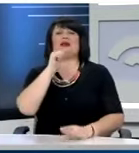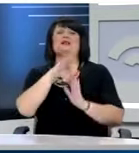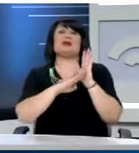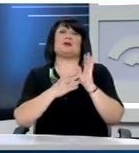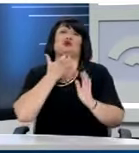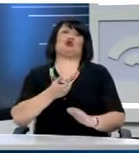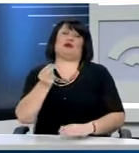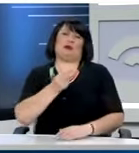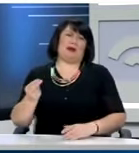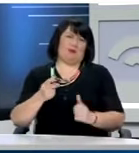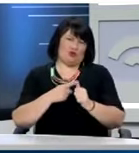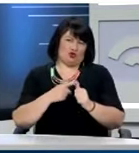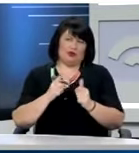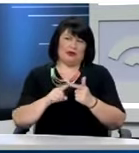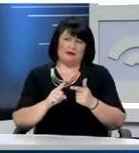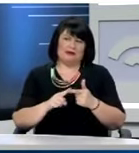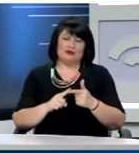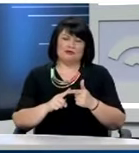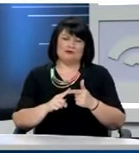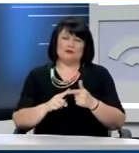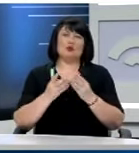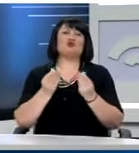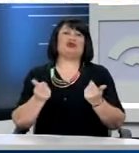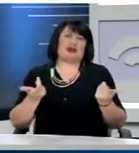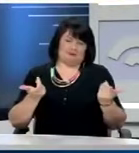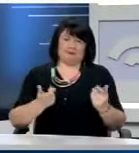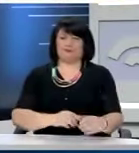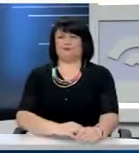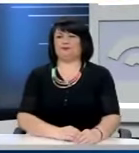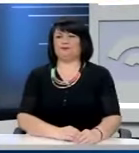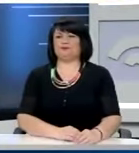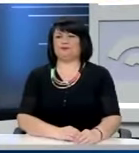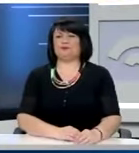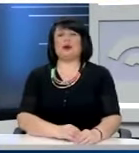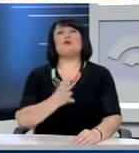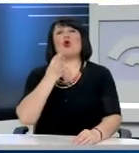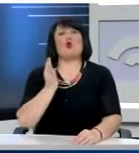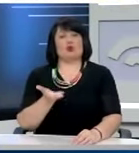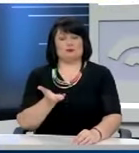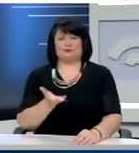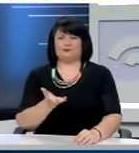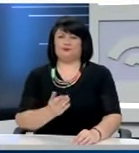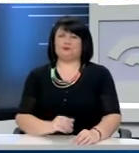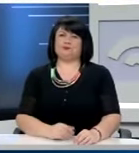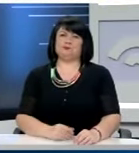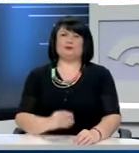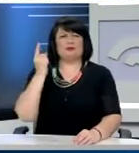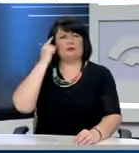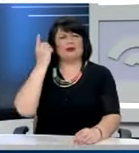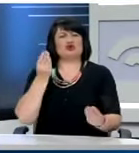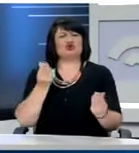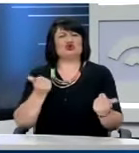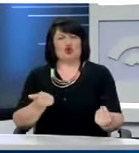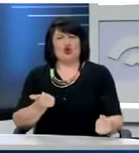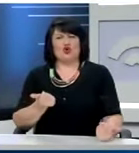σοβαρό, αλλά πέραν αυτού και επί της ουσίας. Διότι με αυτή τη λογική θα